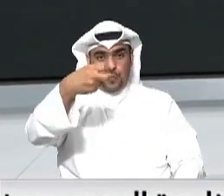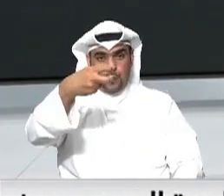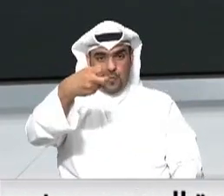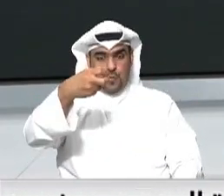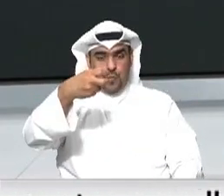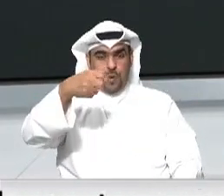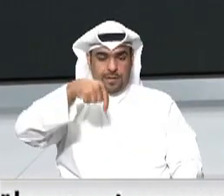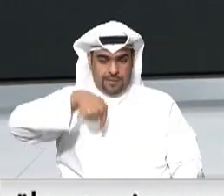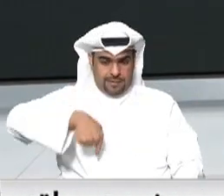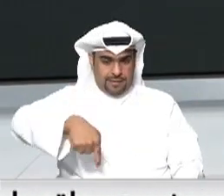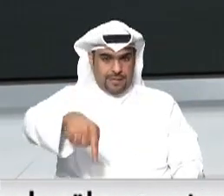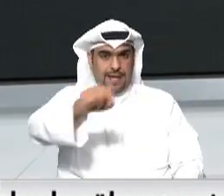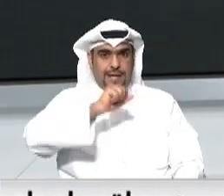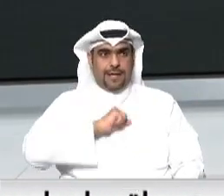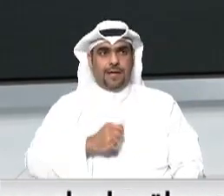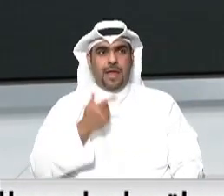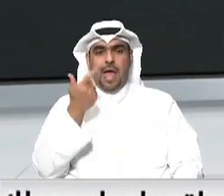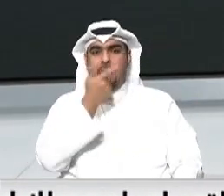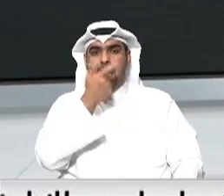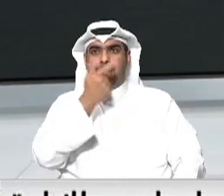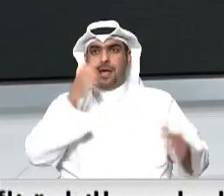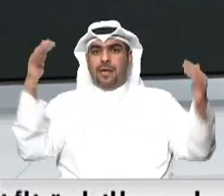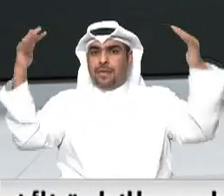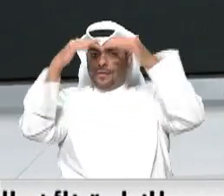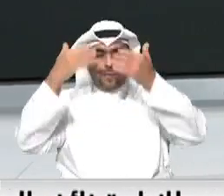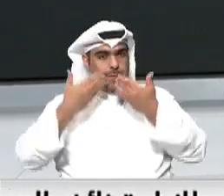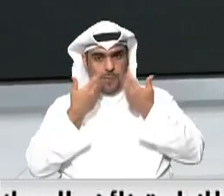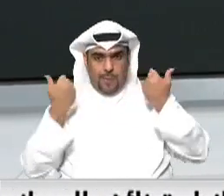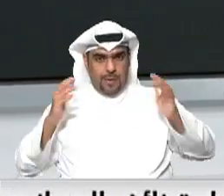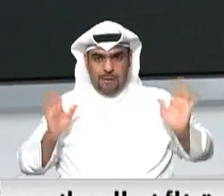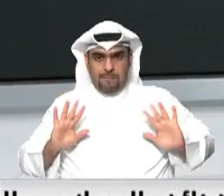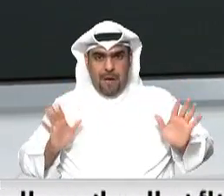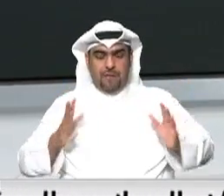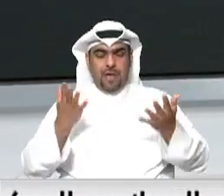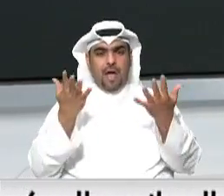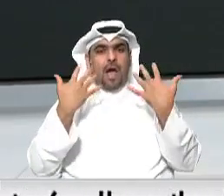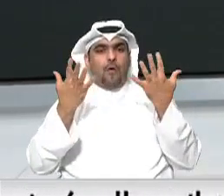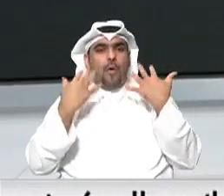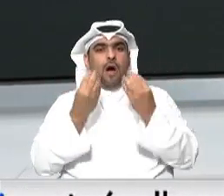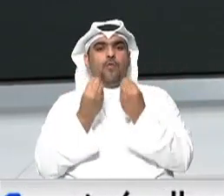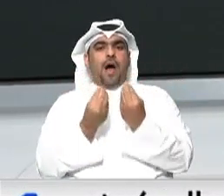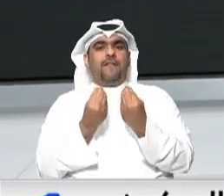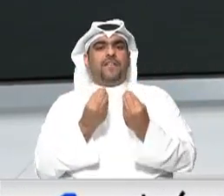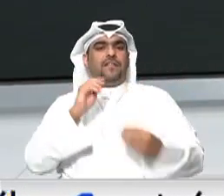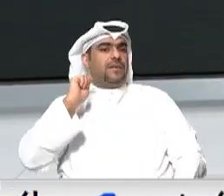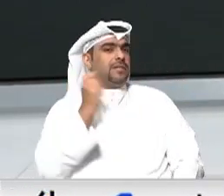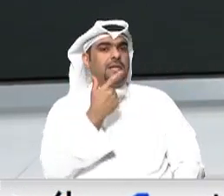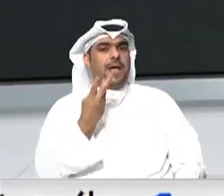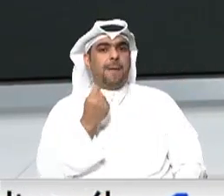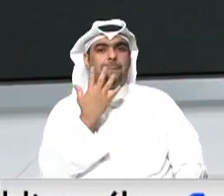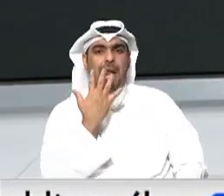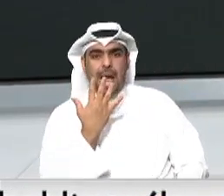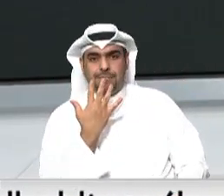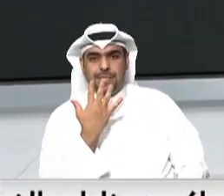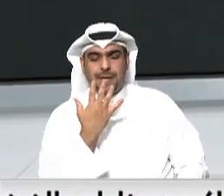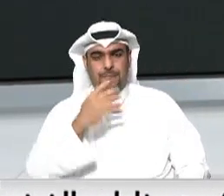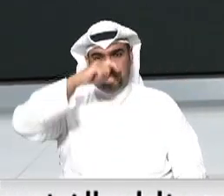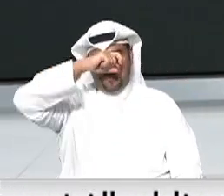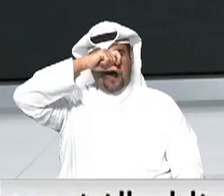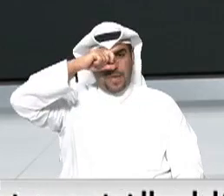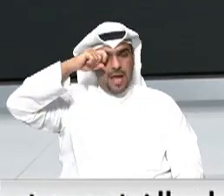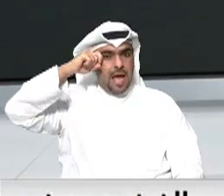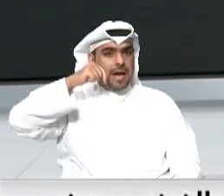وضواحيها السماء صحوا الرياح شماليه سرعتها خمسه كيلو متر في الساعه درجه حراره الحاليه 20 درجه